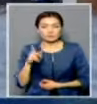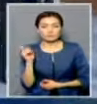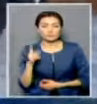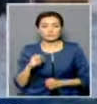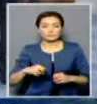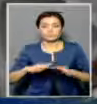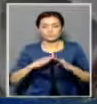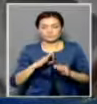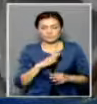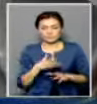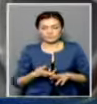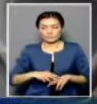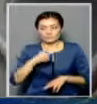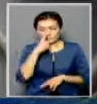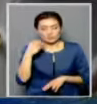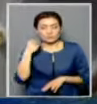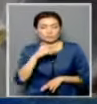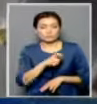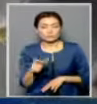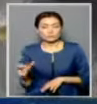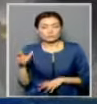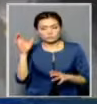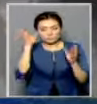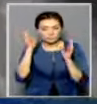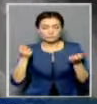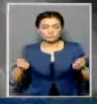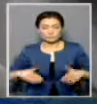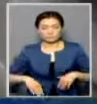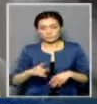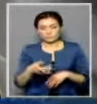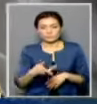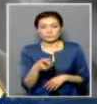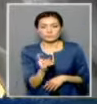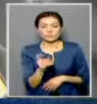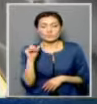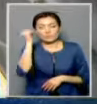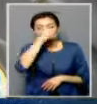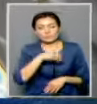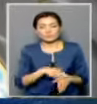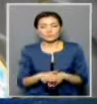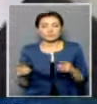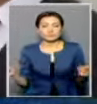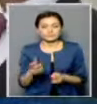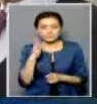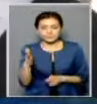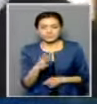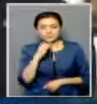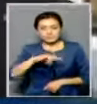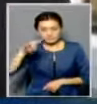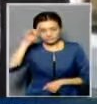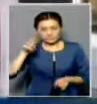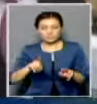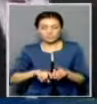құрметіне бой көтерді. Биыл татар жұрты мұсылмандықты қабылдағанына 1100 жыл болуын атап өтпек. Оған Қазақстан